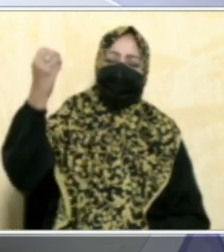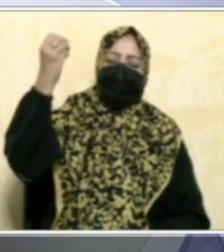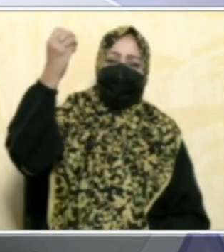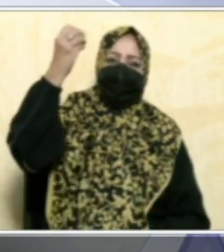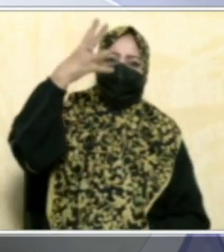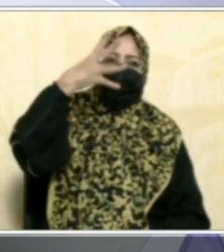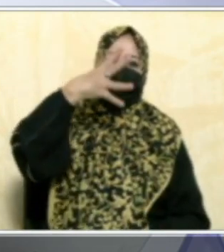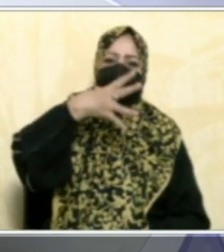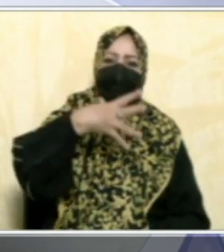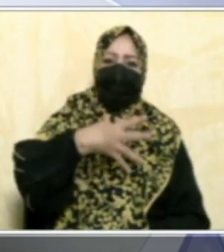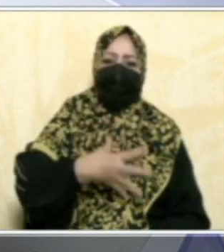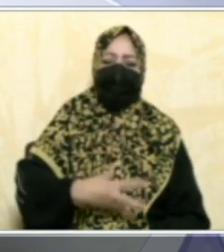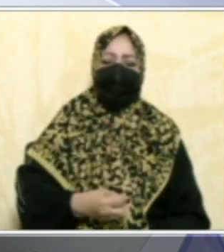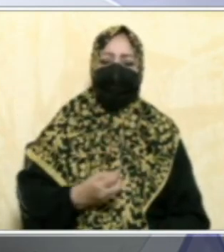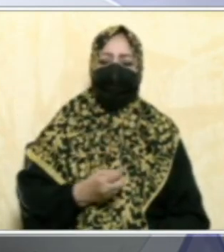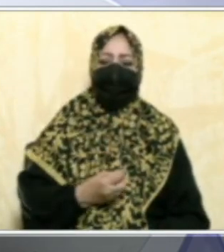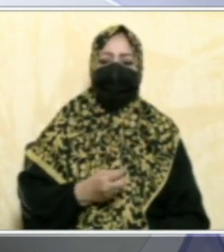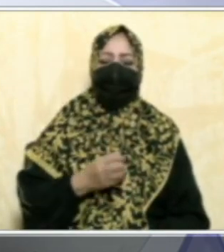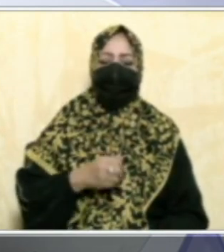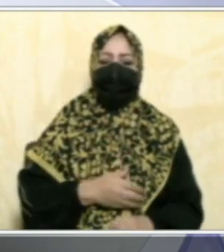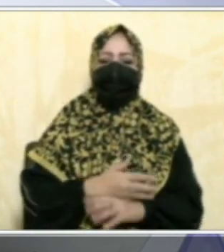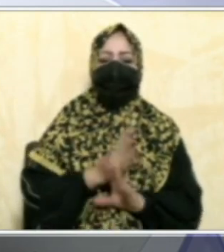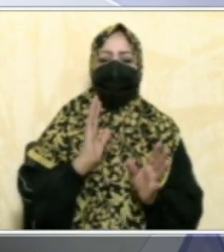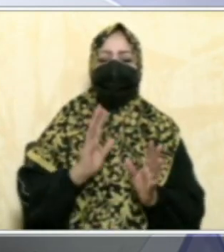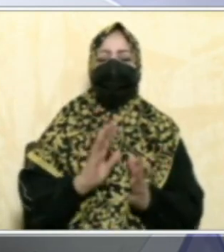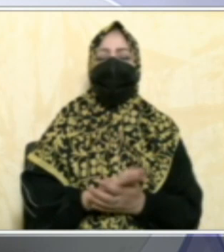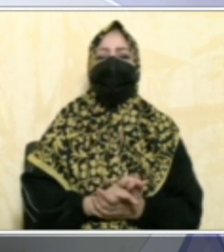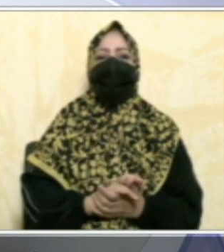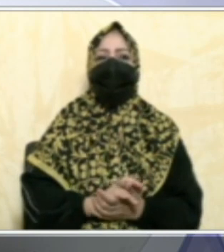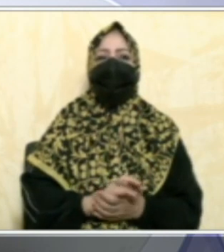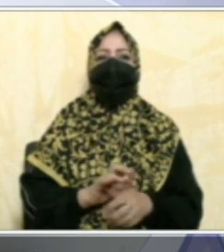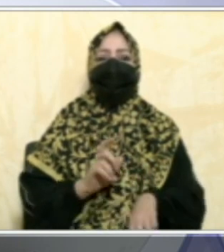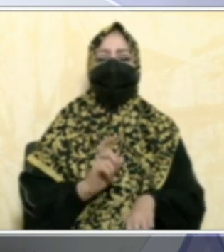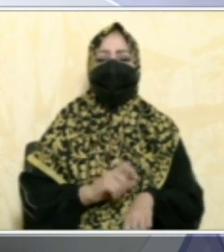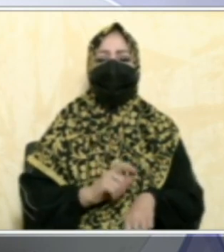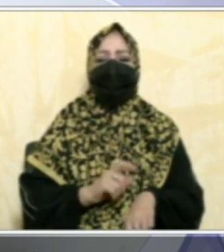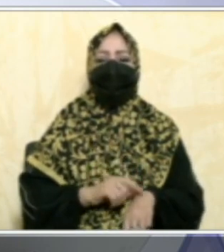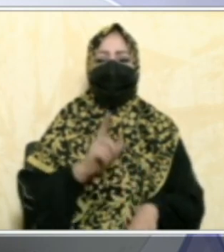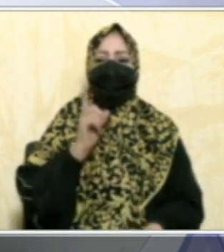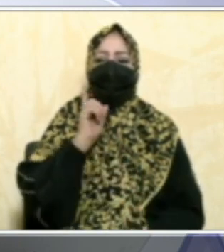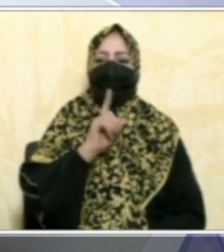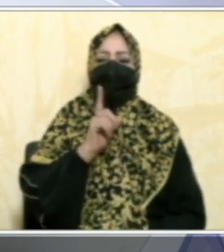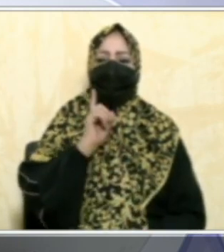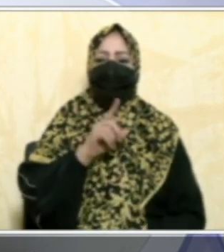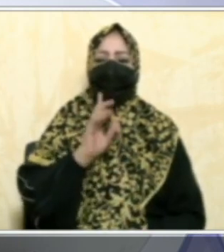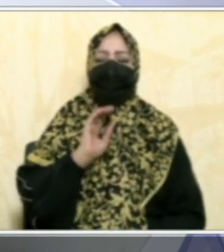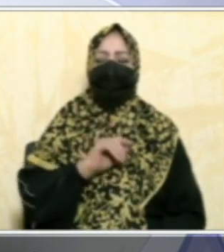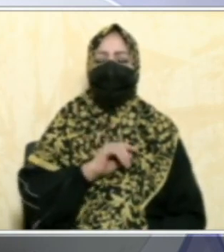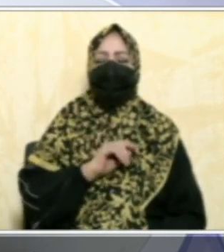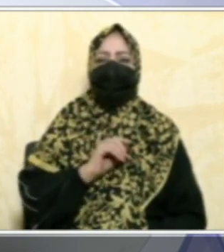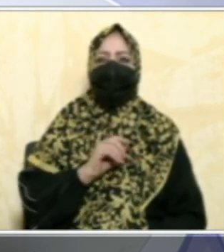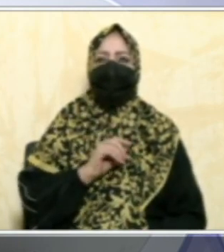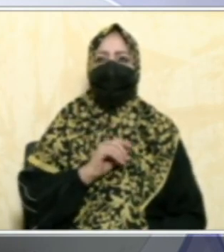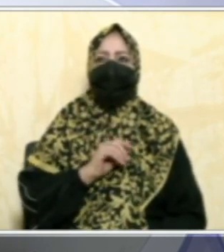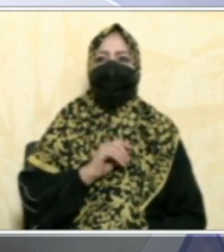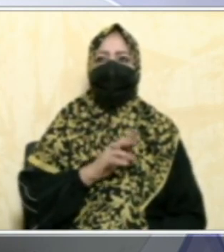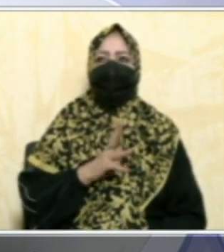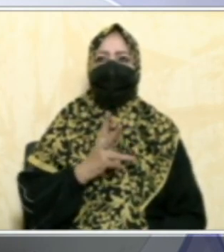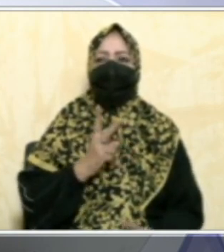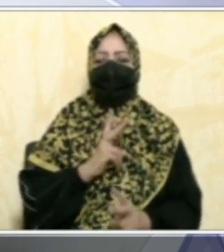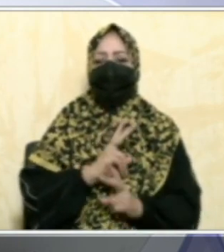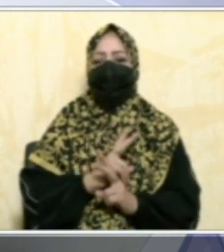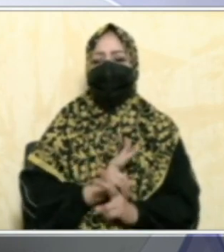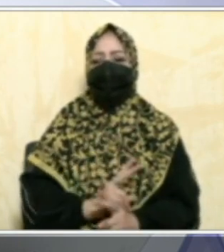الصبح وقت كراهة للنافلة، تكره فيه النافلة، فتنتظر إلى أن تشرق الشمس